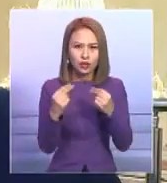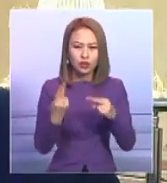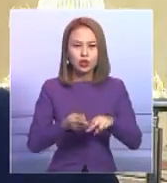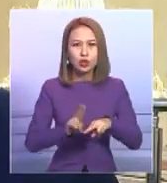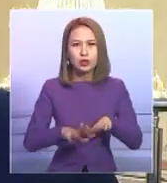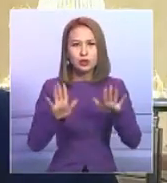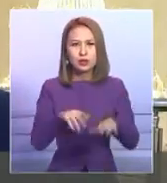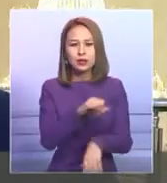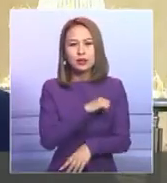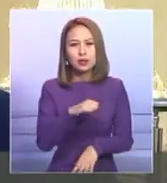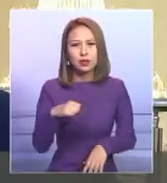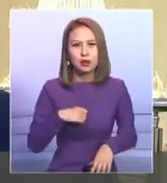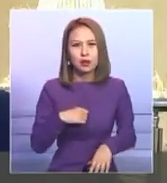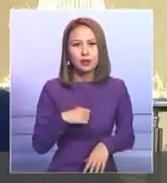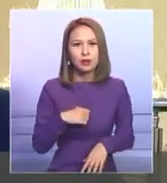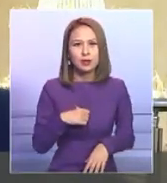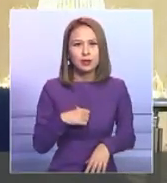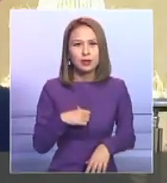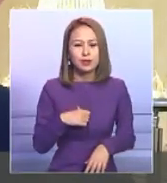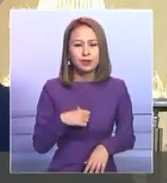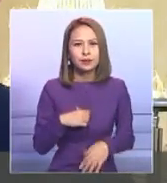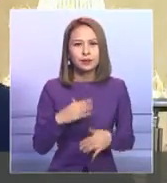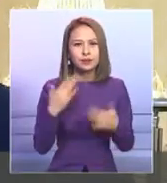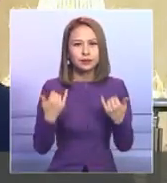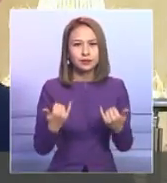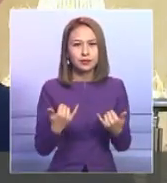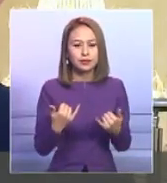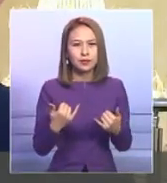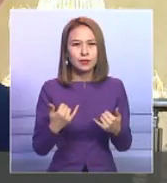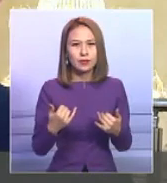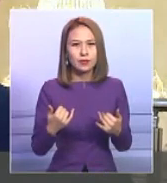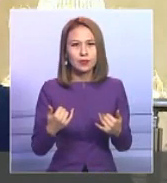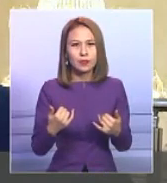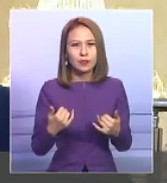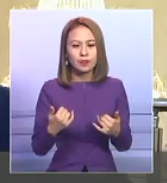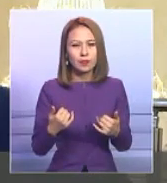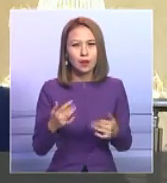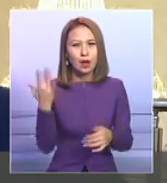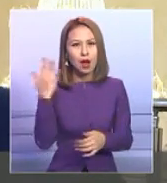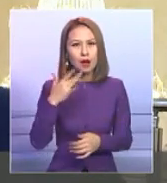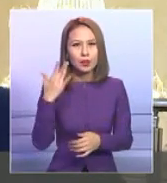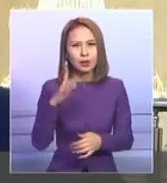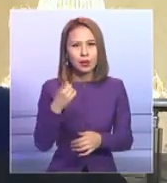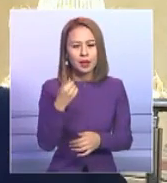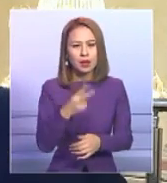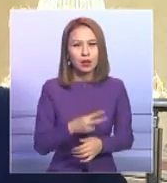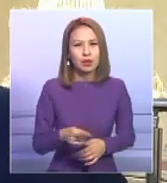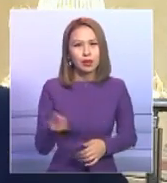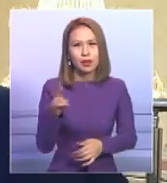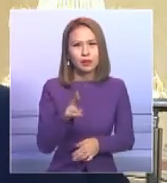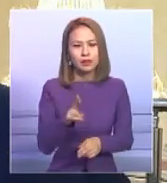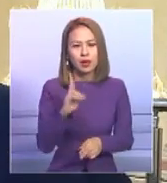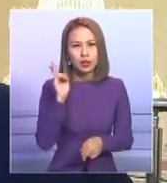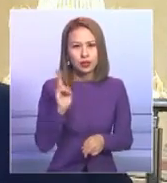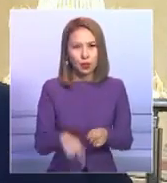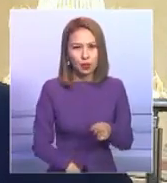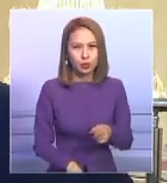мысалы қазір тапсырып жатым университеттерге. Бірінші қаңтар кезінде бітеді, сон барлық